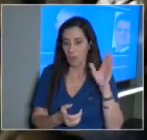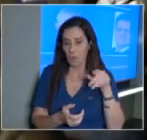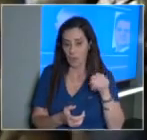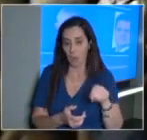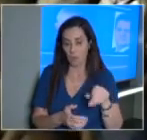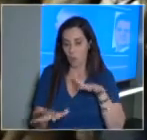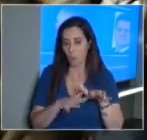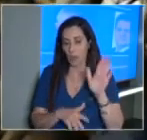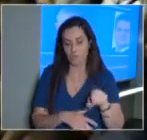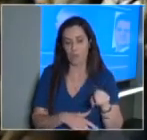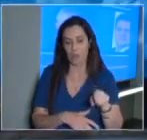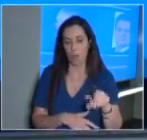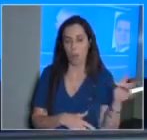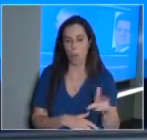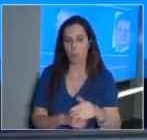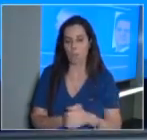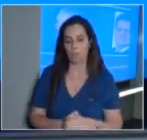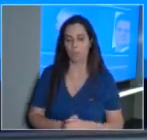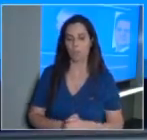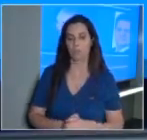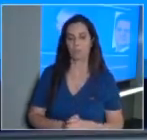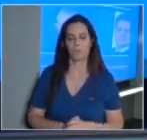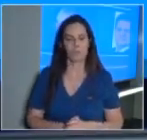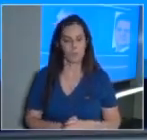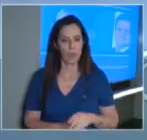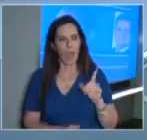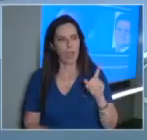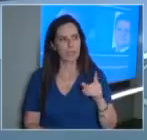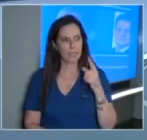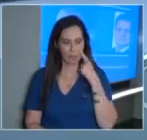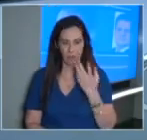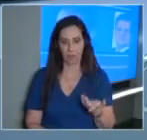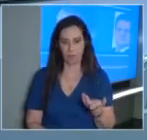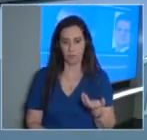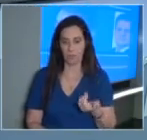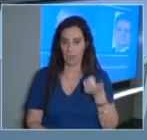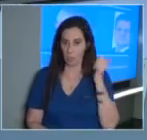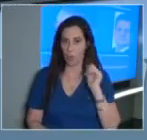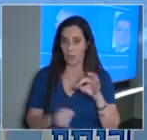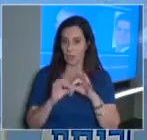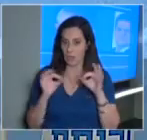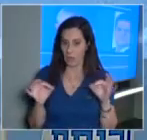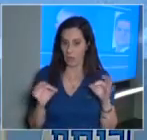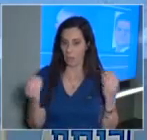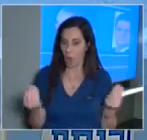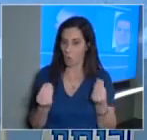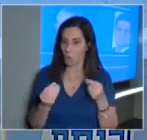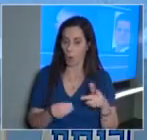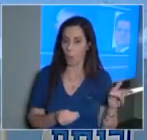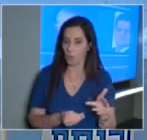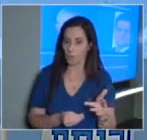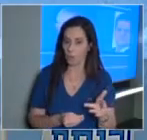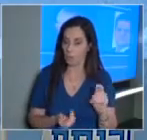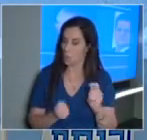של הקואליציה וגם של האופוזיציה? המסתמנת. אז נדמה היה שאתמול התחילה תחילת הדרך שבו